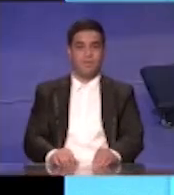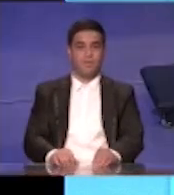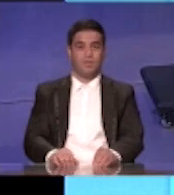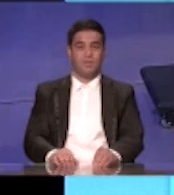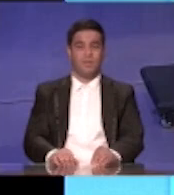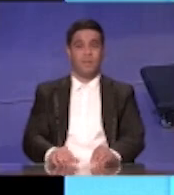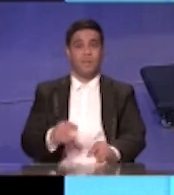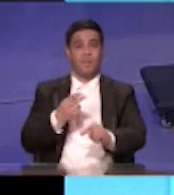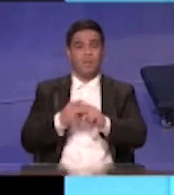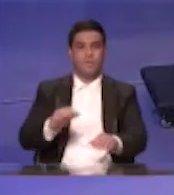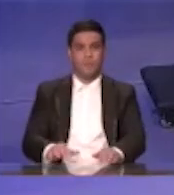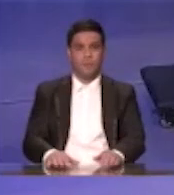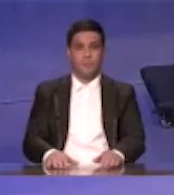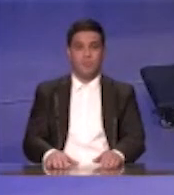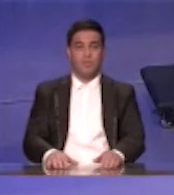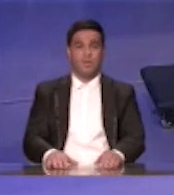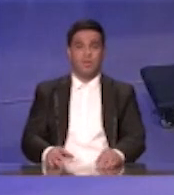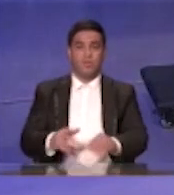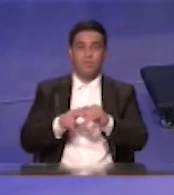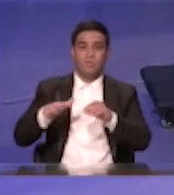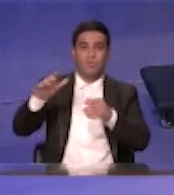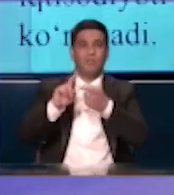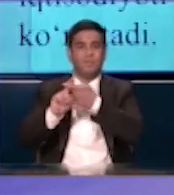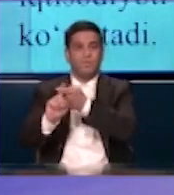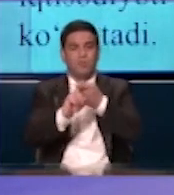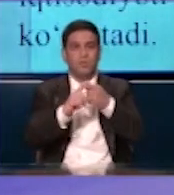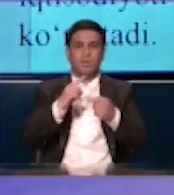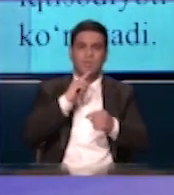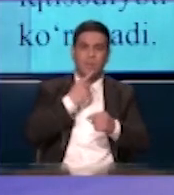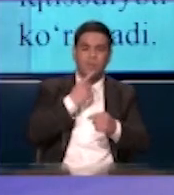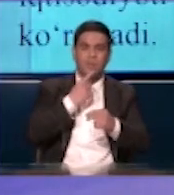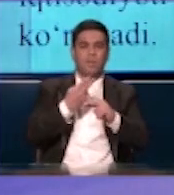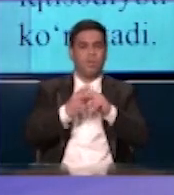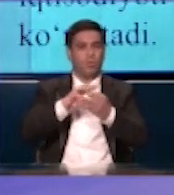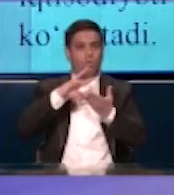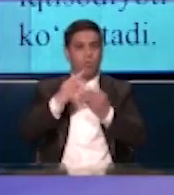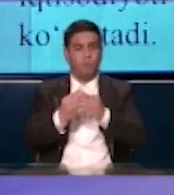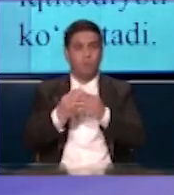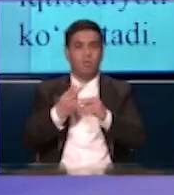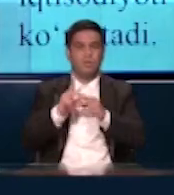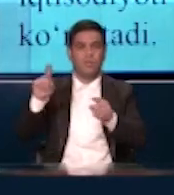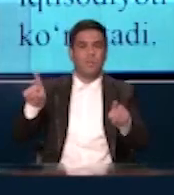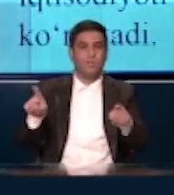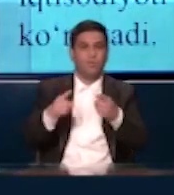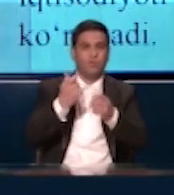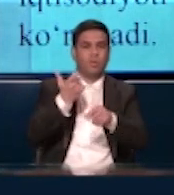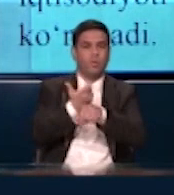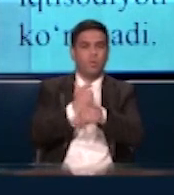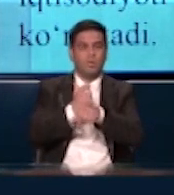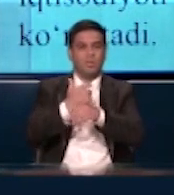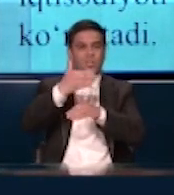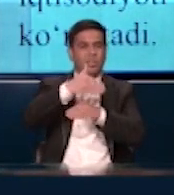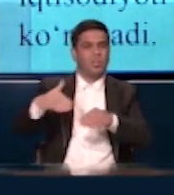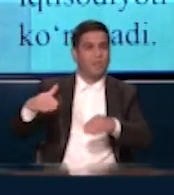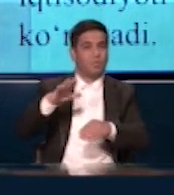Tabiiy resurslarga kambag'alligi, orollararo aloqalarning qiyinchiliklarining mavjudligi, mineral resurslar miqdorining